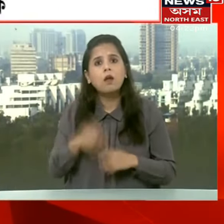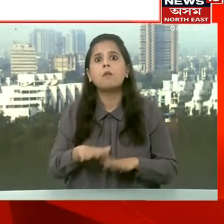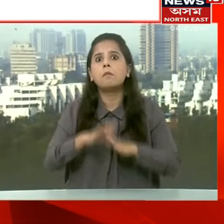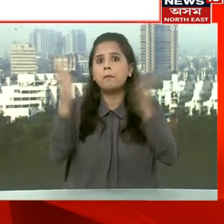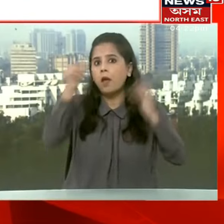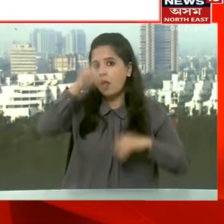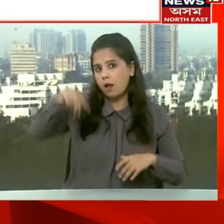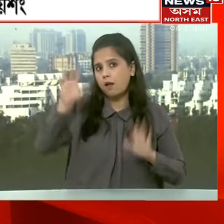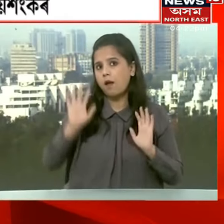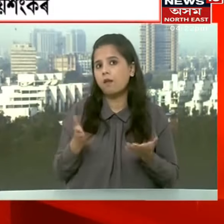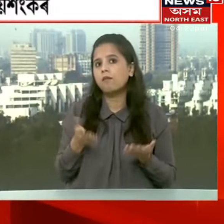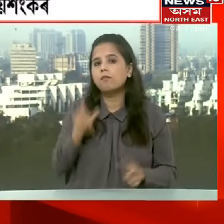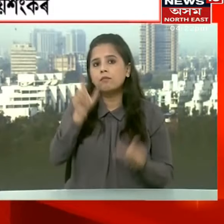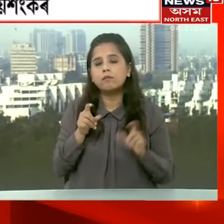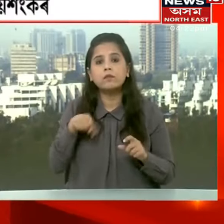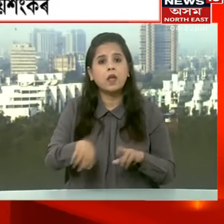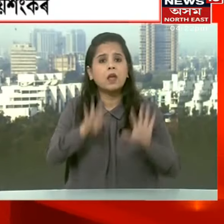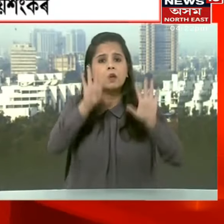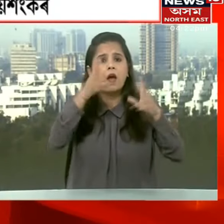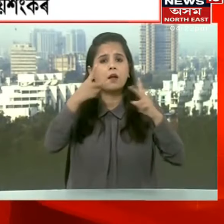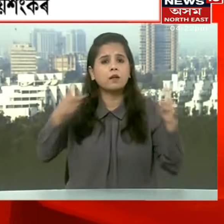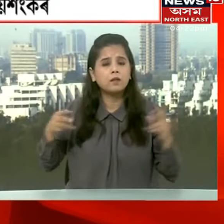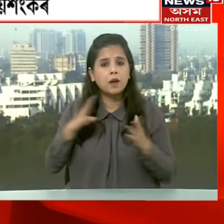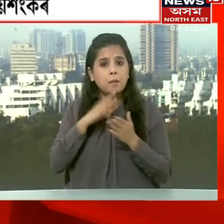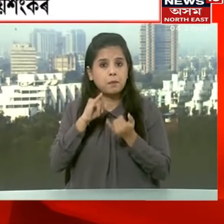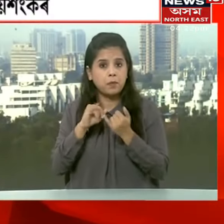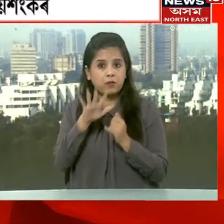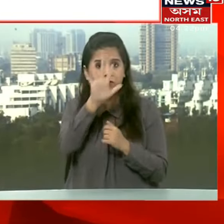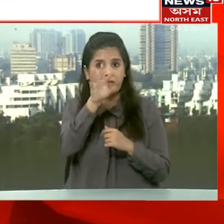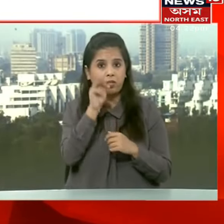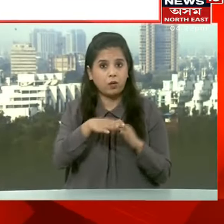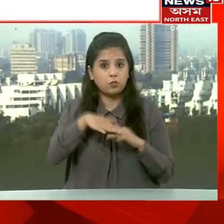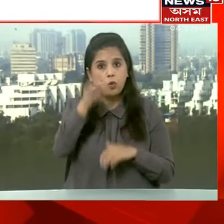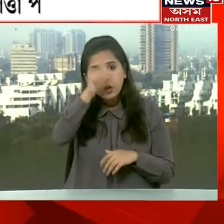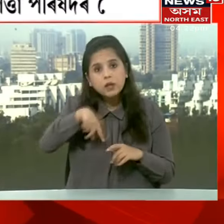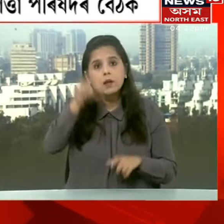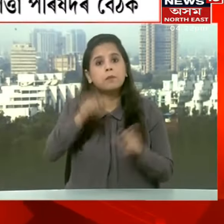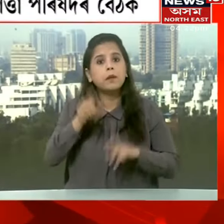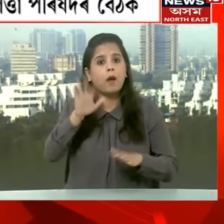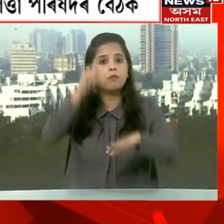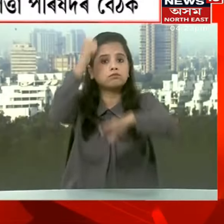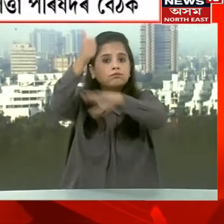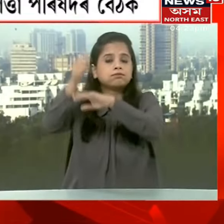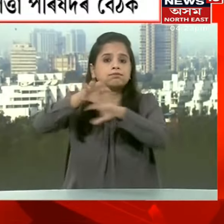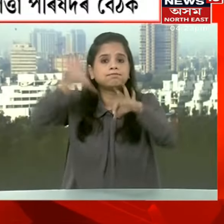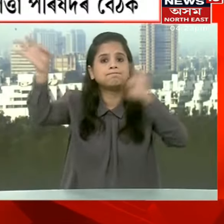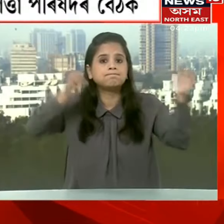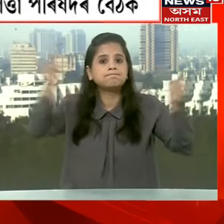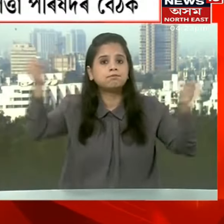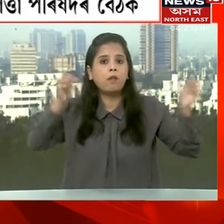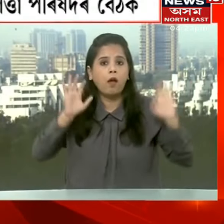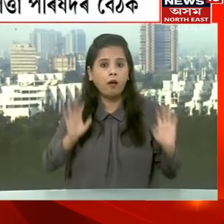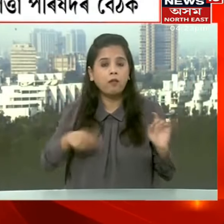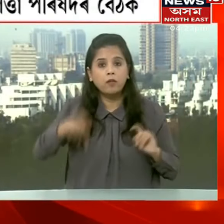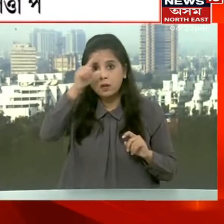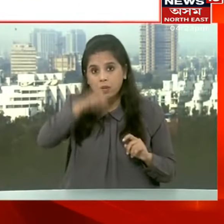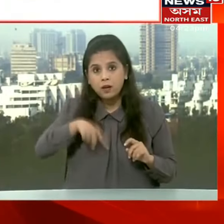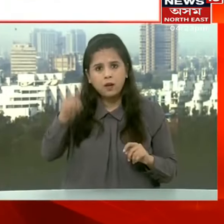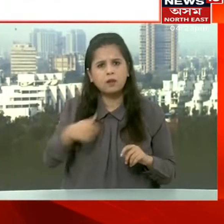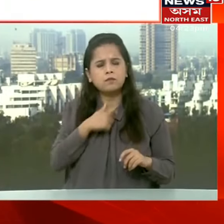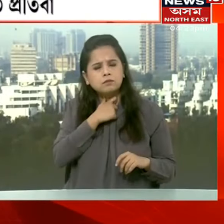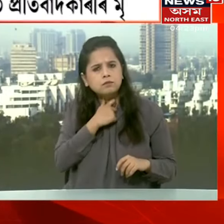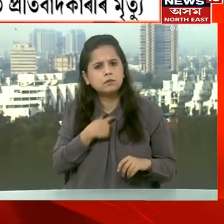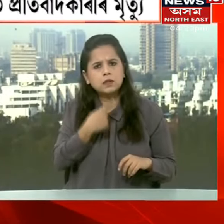है। उन्होंने कहा, आज 9 मिशनों में 5000 से अधिक भारतीय जवान तैनात हैं। विदेश मंत्री ने कहा कि भारत ने प्रतिबद्धता दिखाते